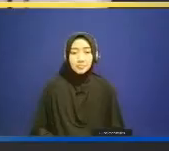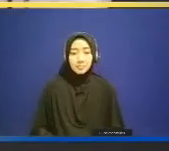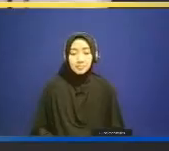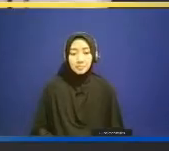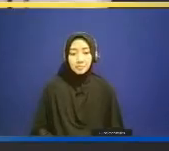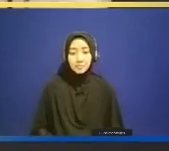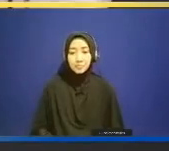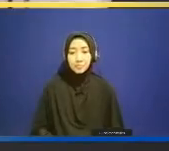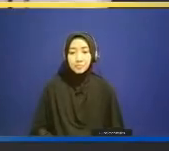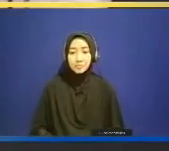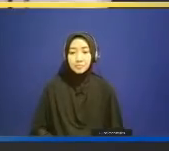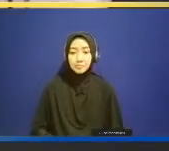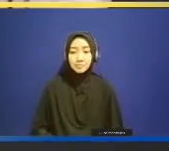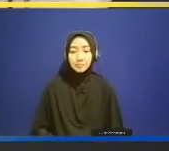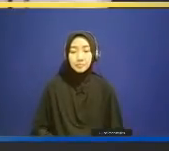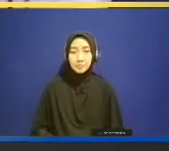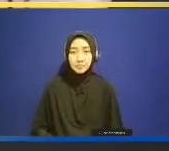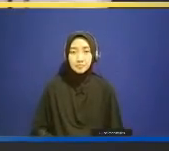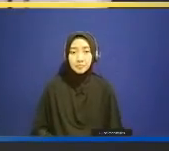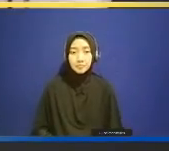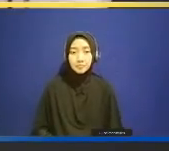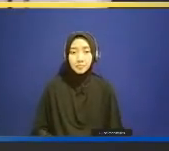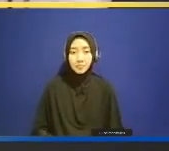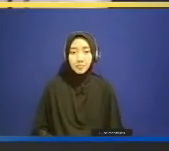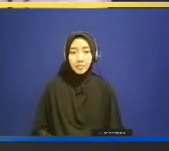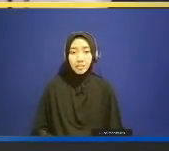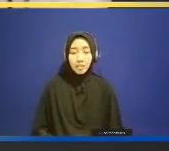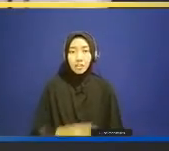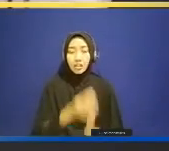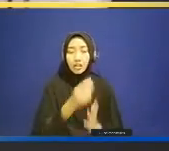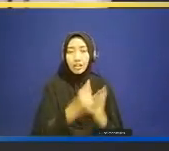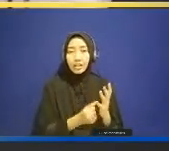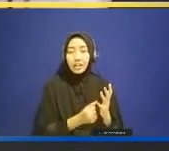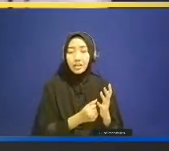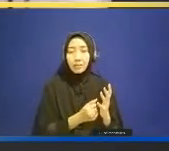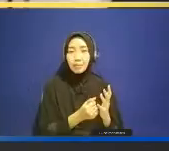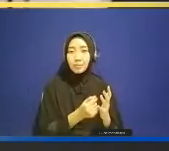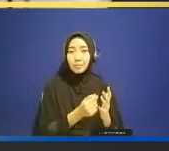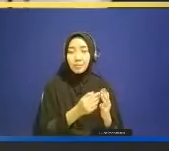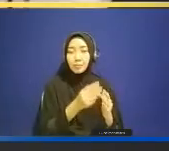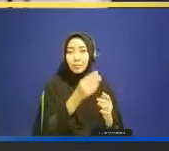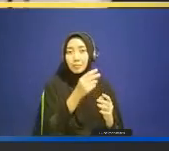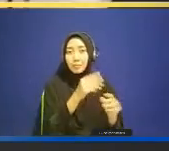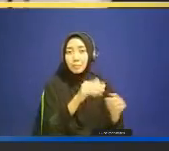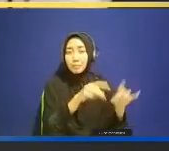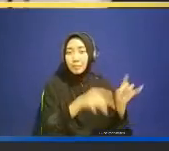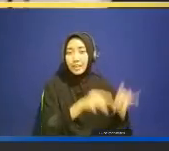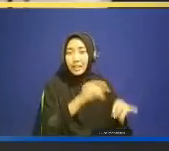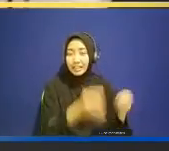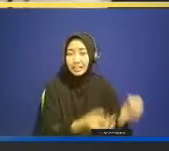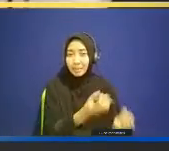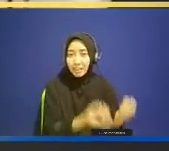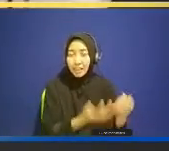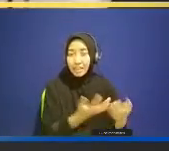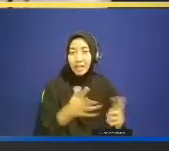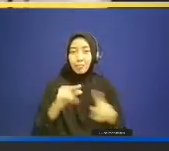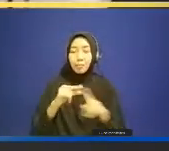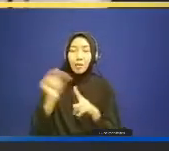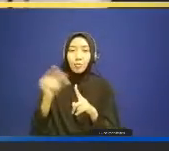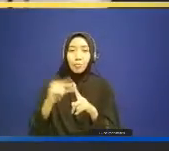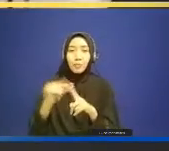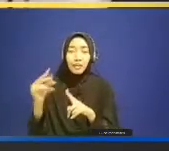itu sekalian begitu anggaran Kementerian Pertanian ada juga anggaran dari Kementerian pupr